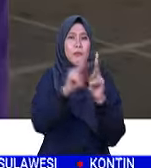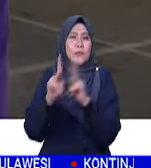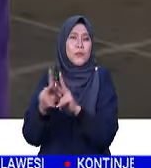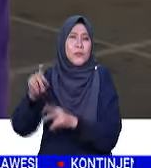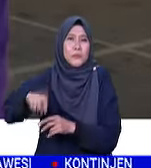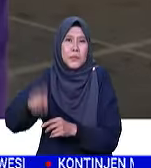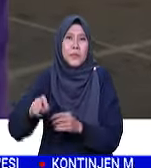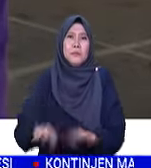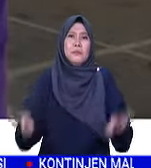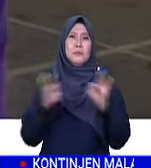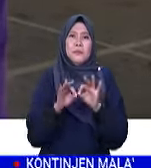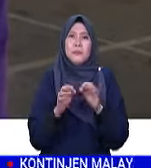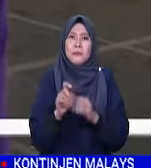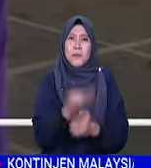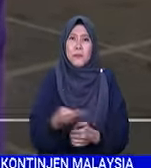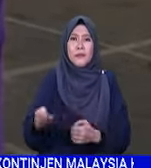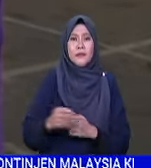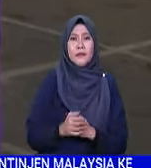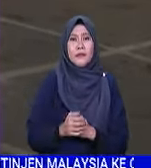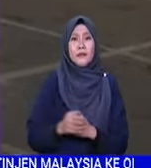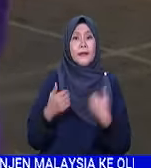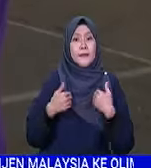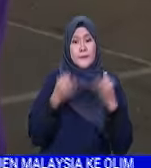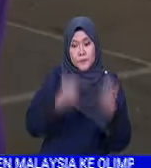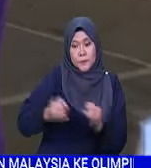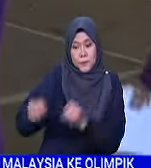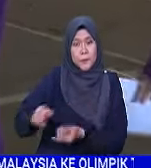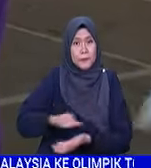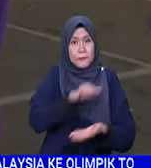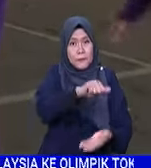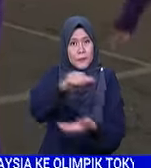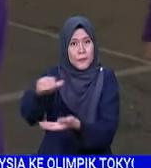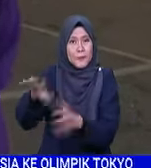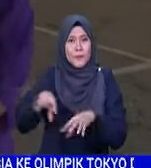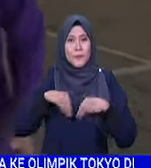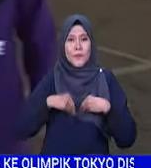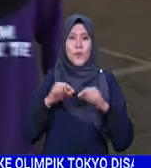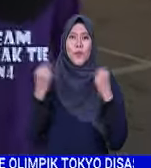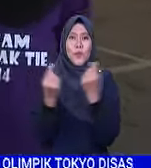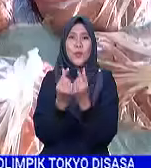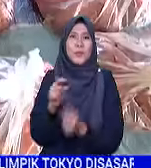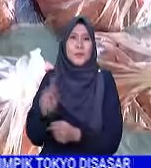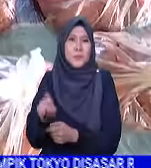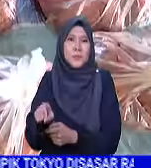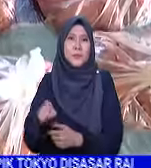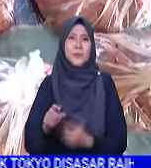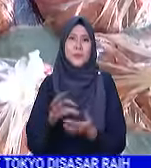memerlukan. Setiap penerima mendapat 10 kg daging yang bakal diagihkan kepada kumpulan yang memerlukan.